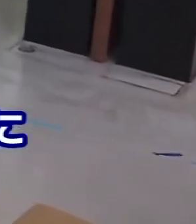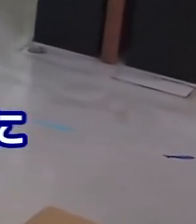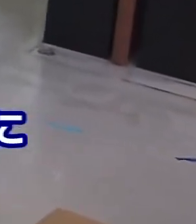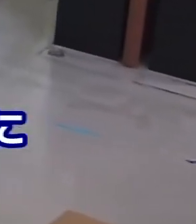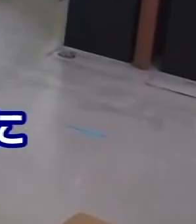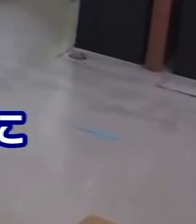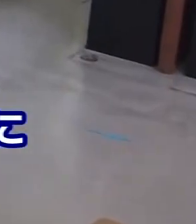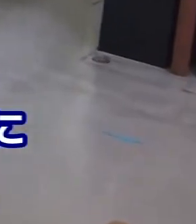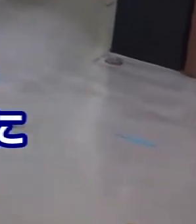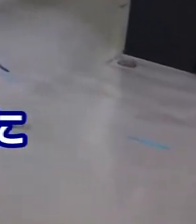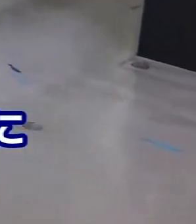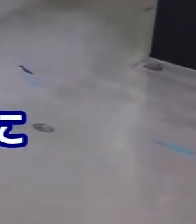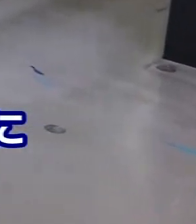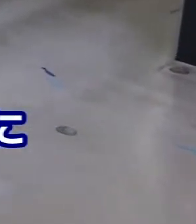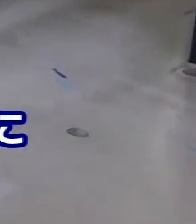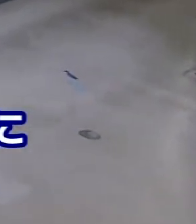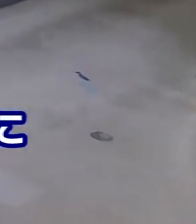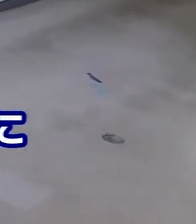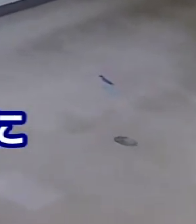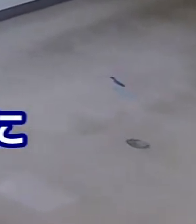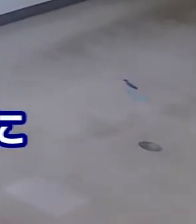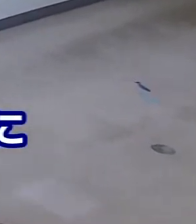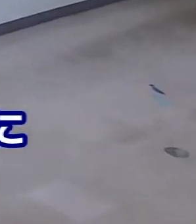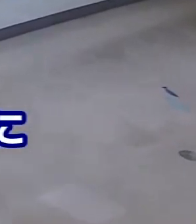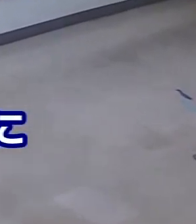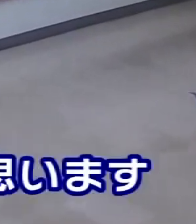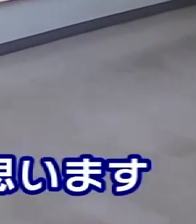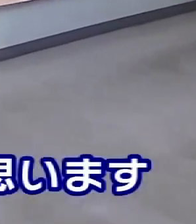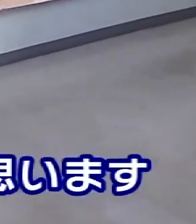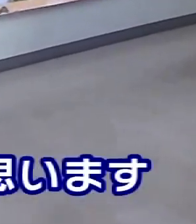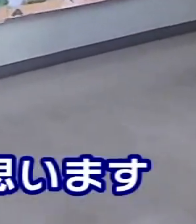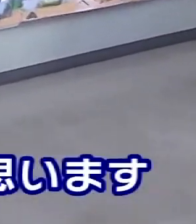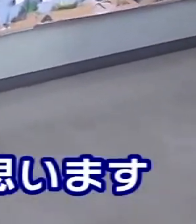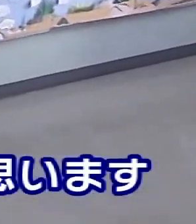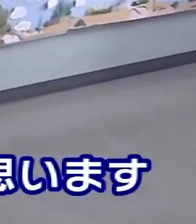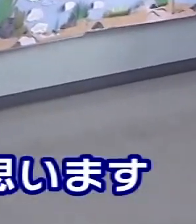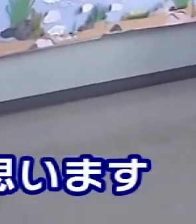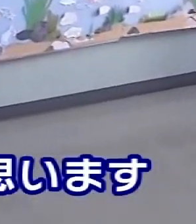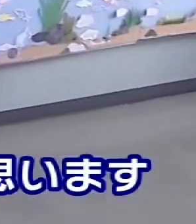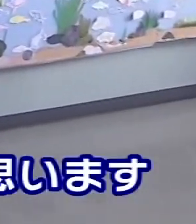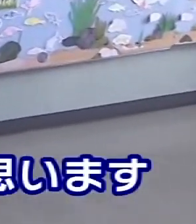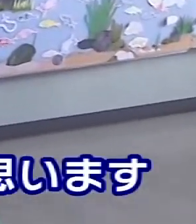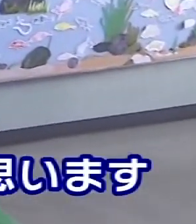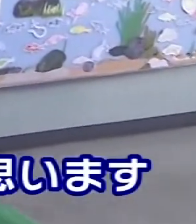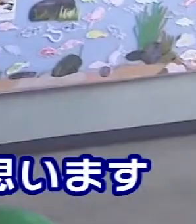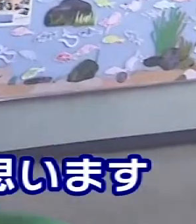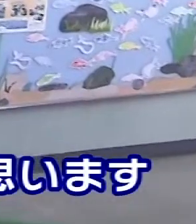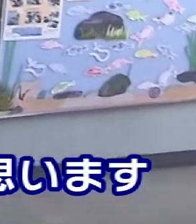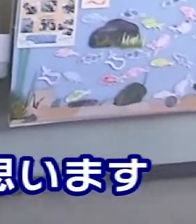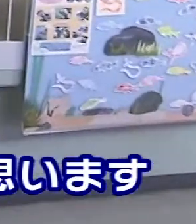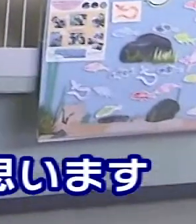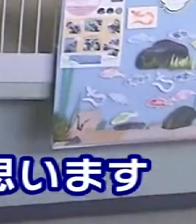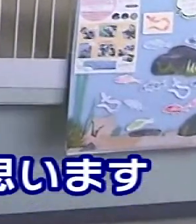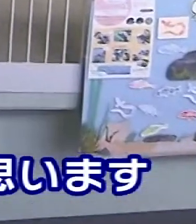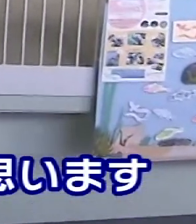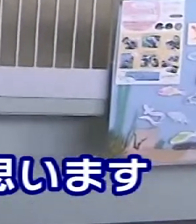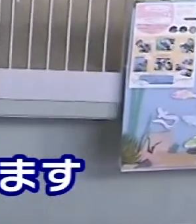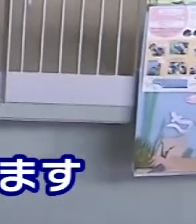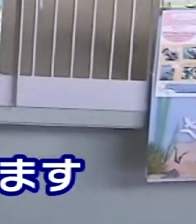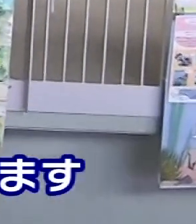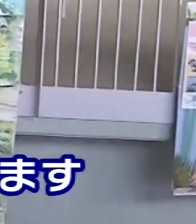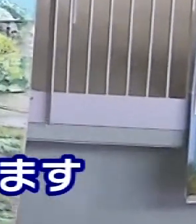たちはね、自然を相手に遊ぶのが大好きですから、この博物館で多くのことをね学んでくれると思います